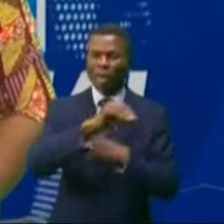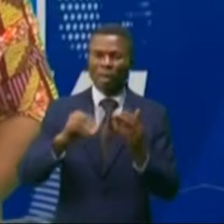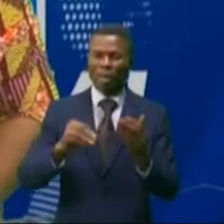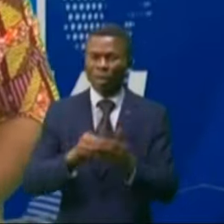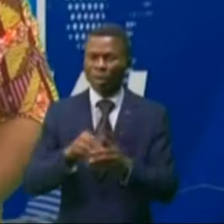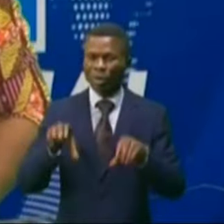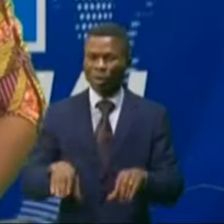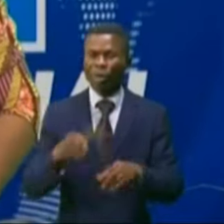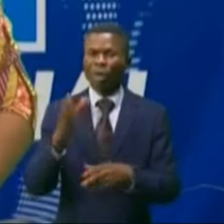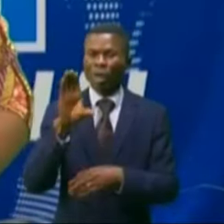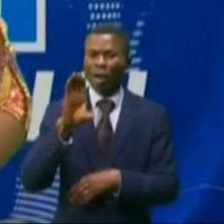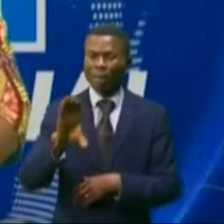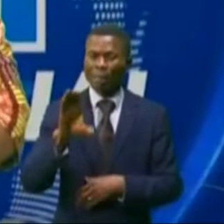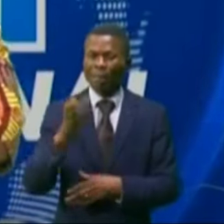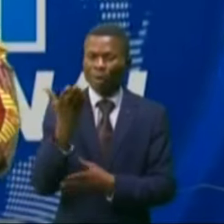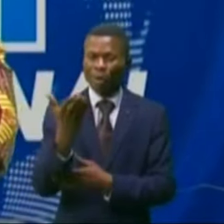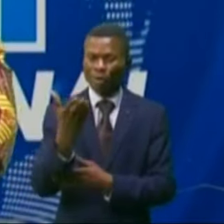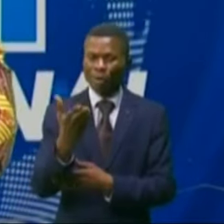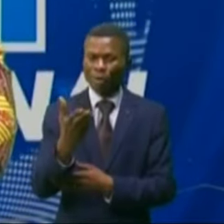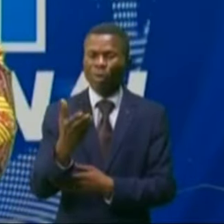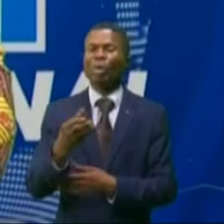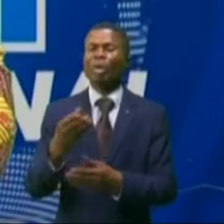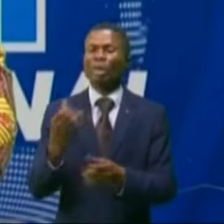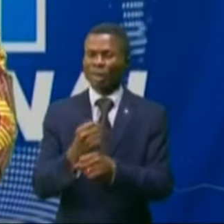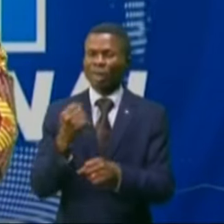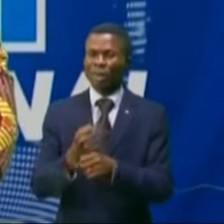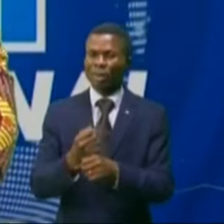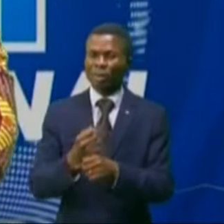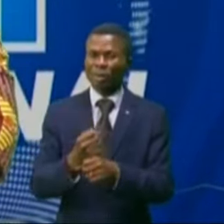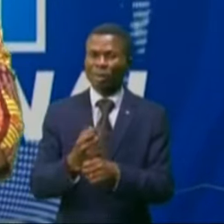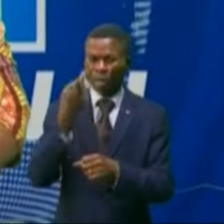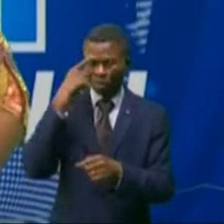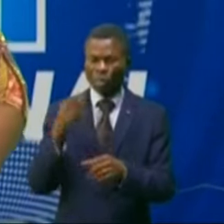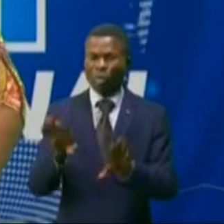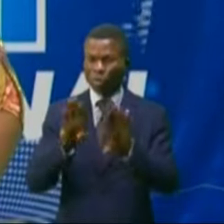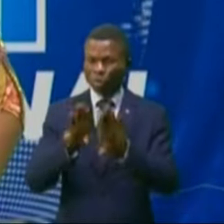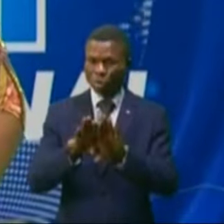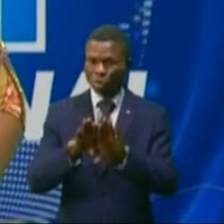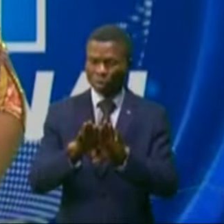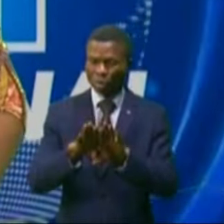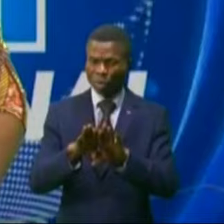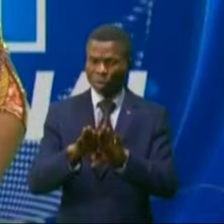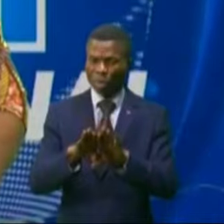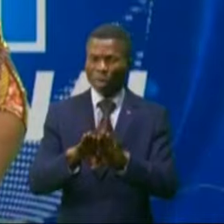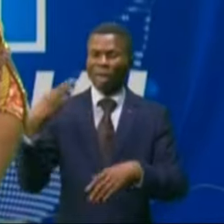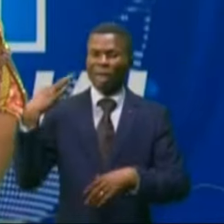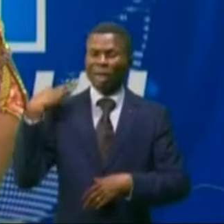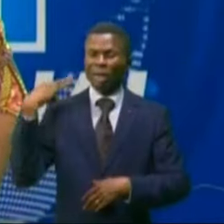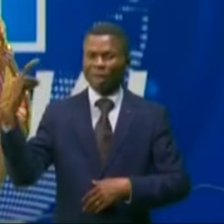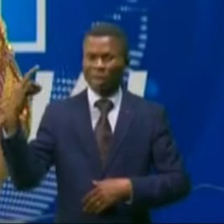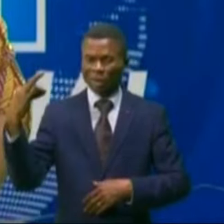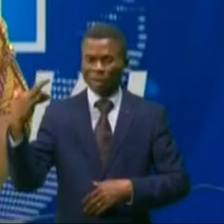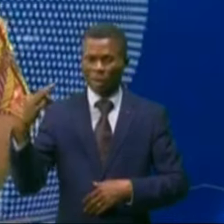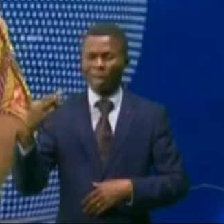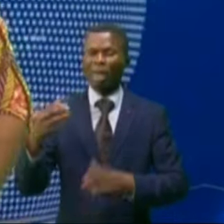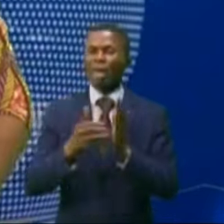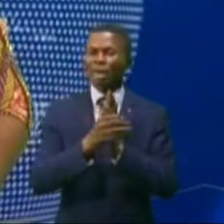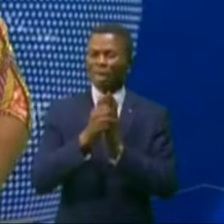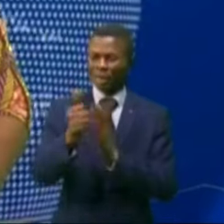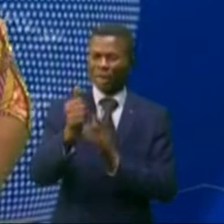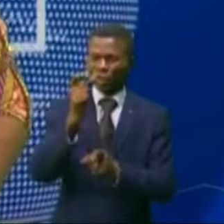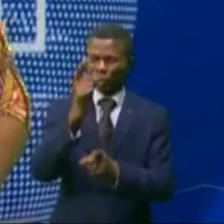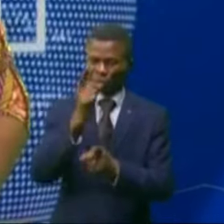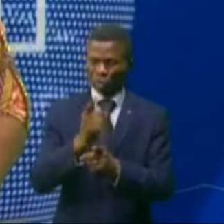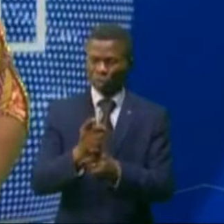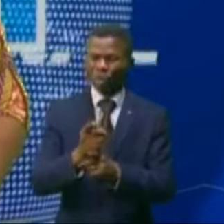Congo sollicite les offres pour supplis fermés de la part des candidats répondant aux qualifications